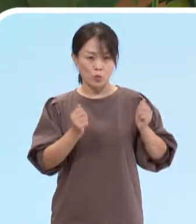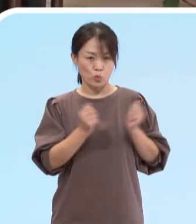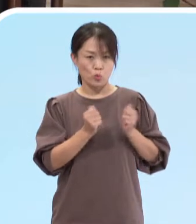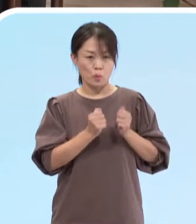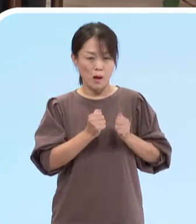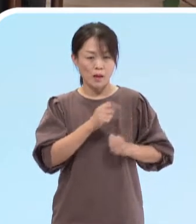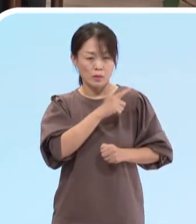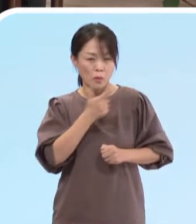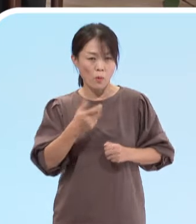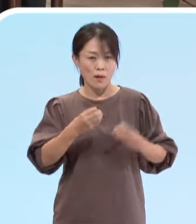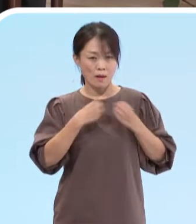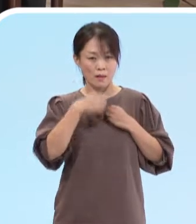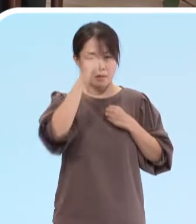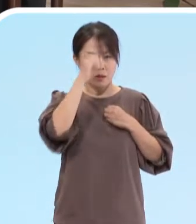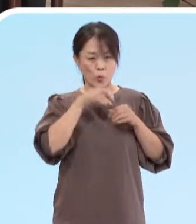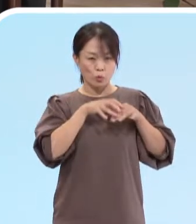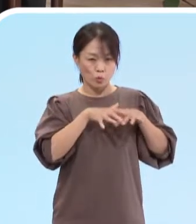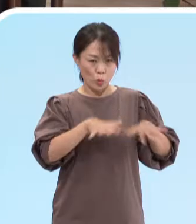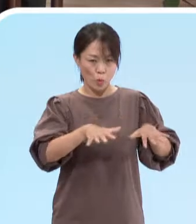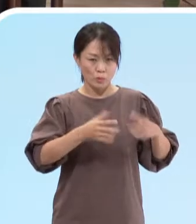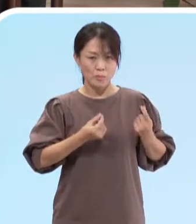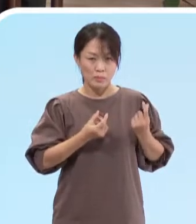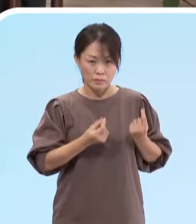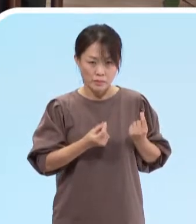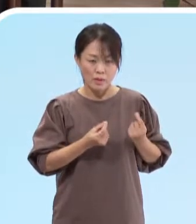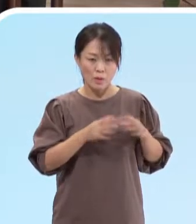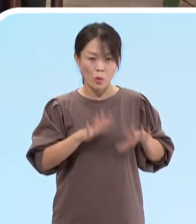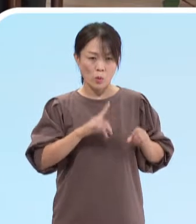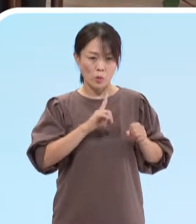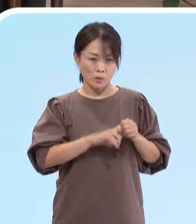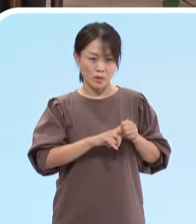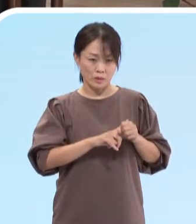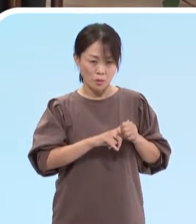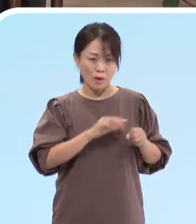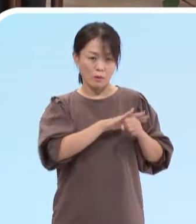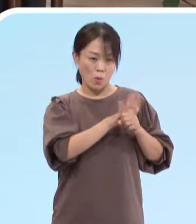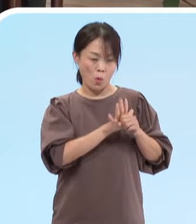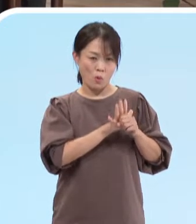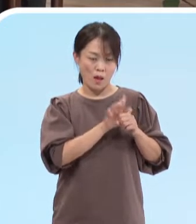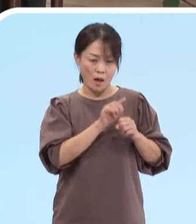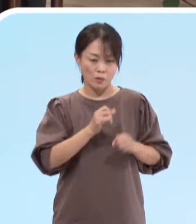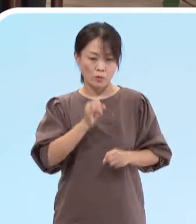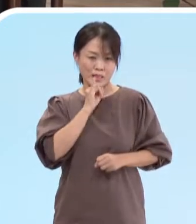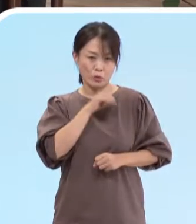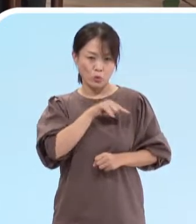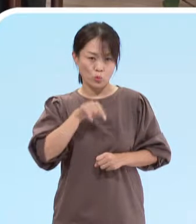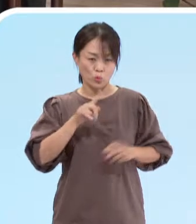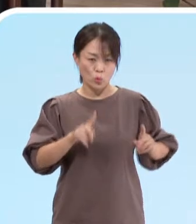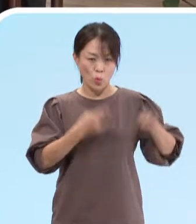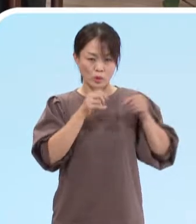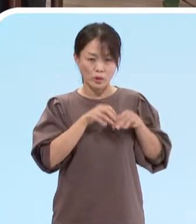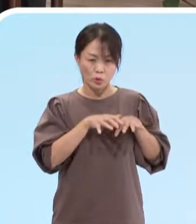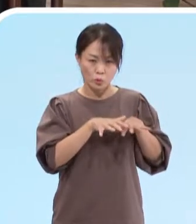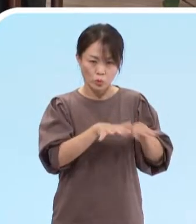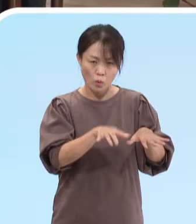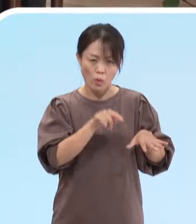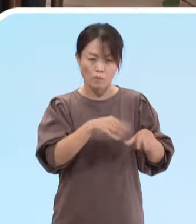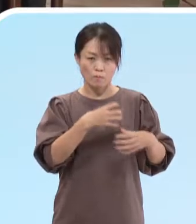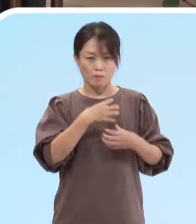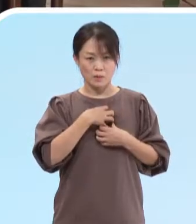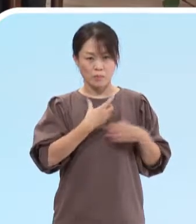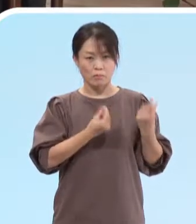場は例年いろんな感染症が流行する時期ですが、今年はやはり新型コロナウイルスとインフルエンザの同時流